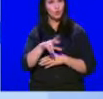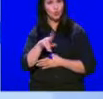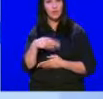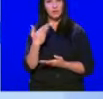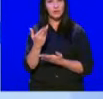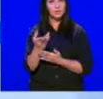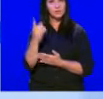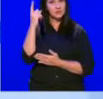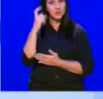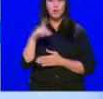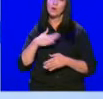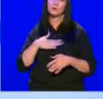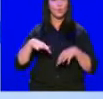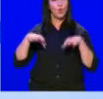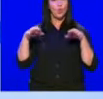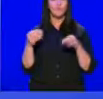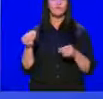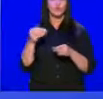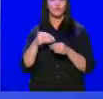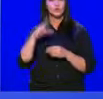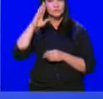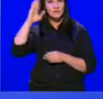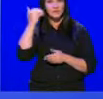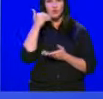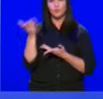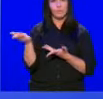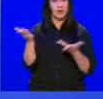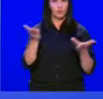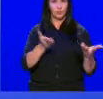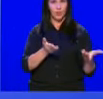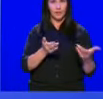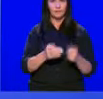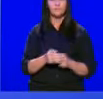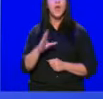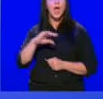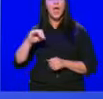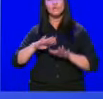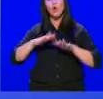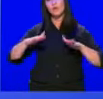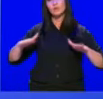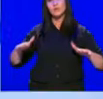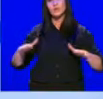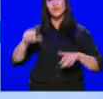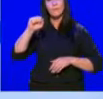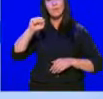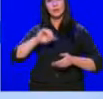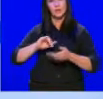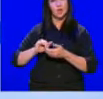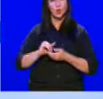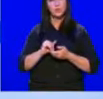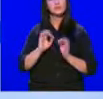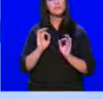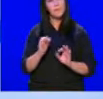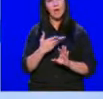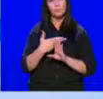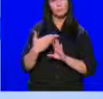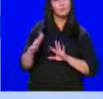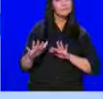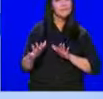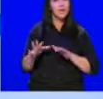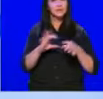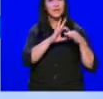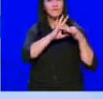знак, имаме готовност, ще го включим. Здравейте и добре дошли! Здравейте. Евроатлантическа партийна коалиция, нека да продължа